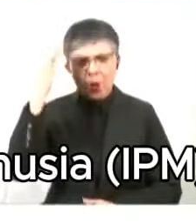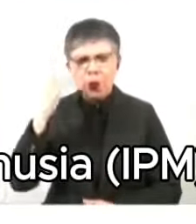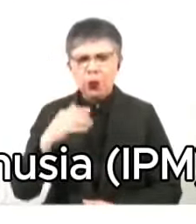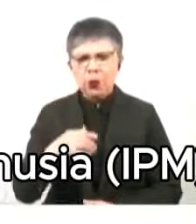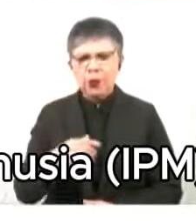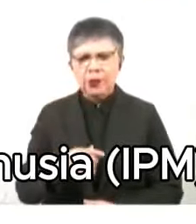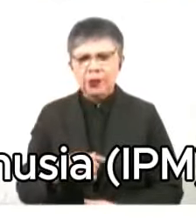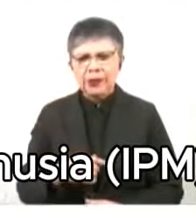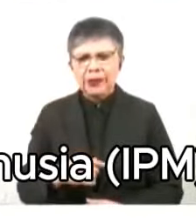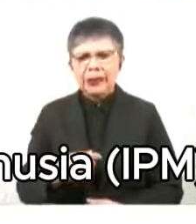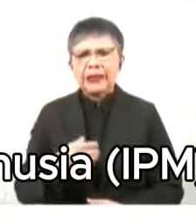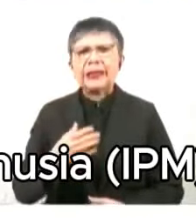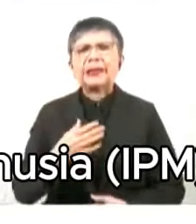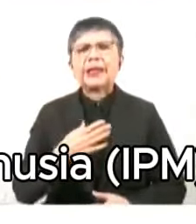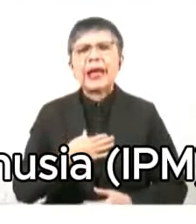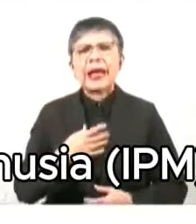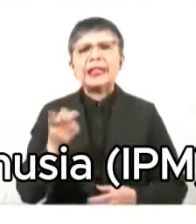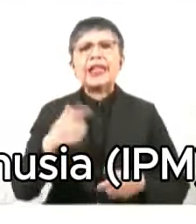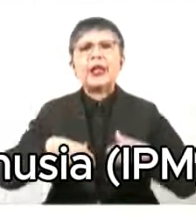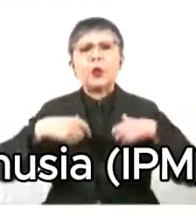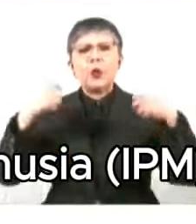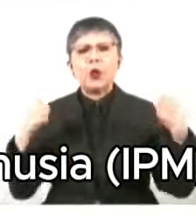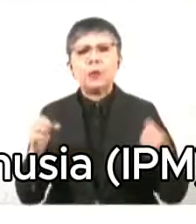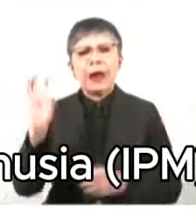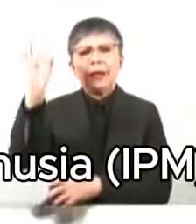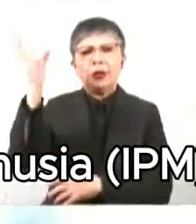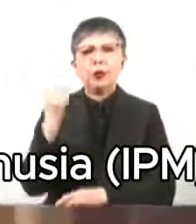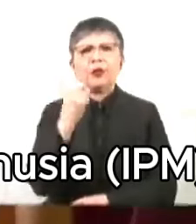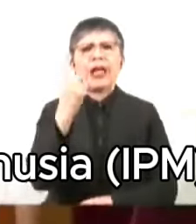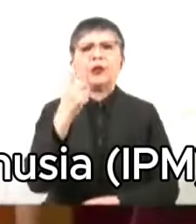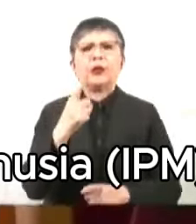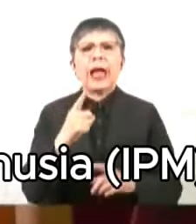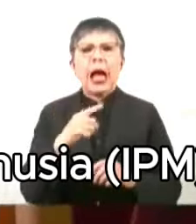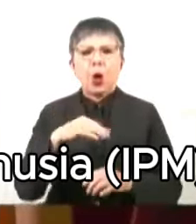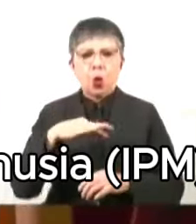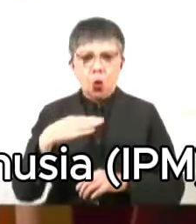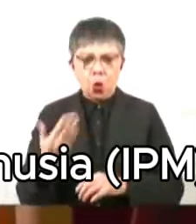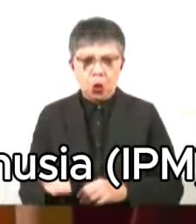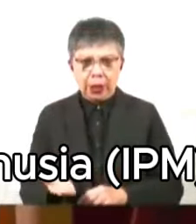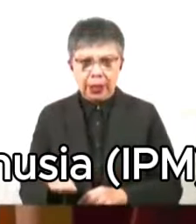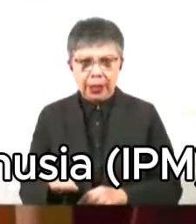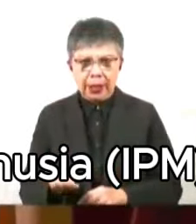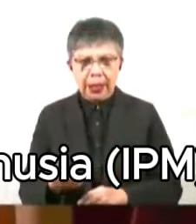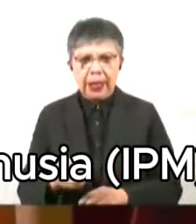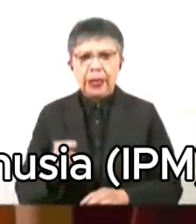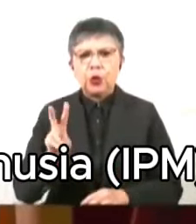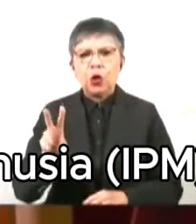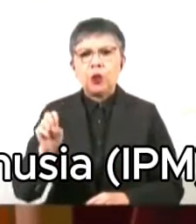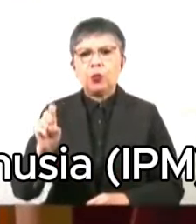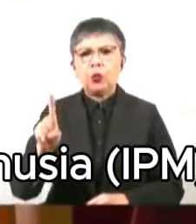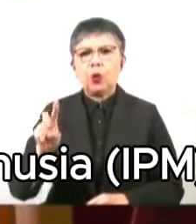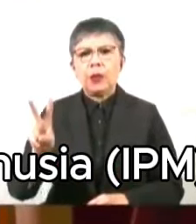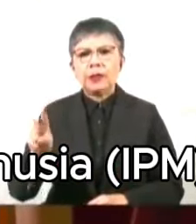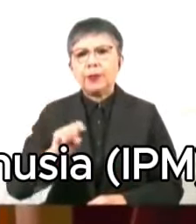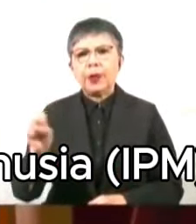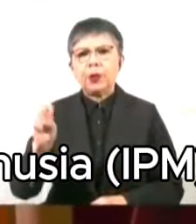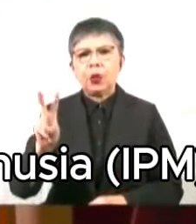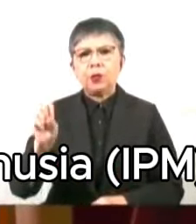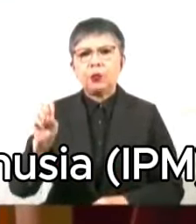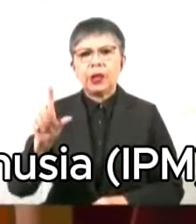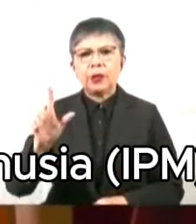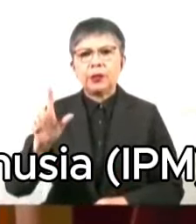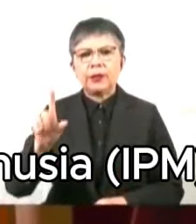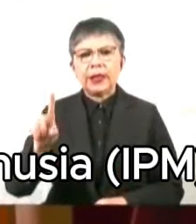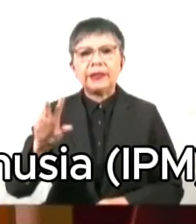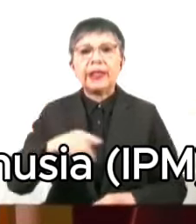Kang saya jadi Gubernur Banten cuma 1 tahun Kang saya 2012 sampai 2013 jadi